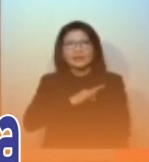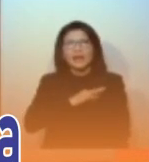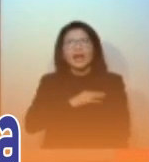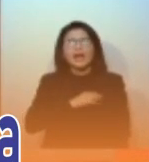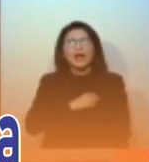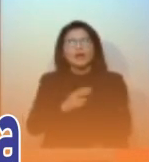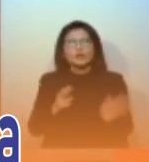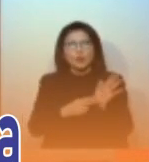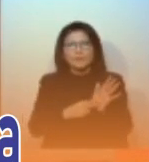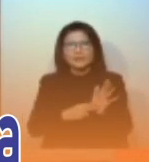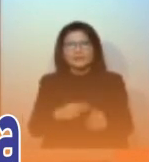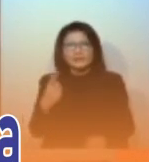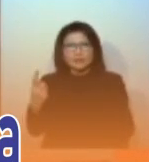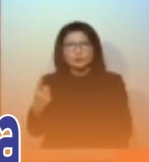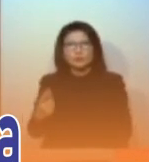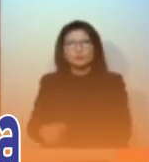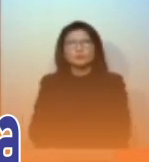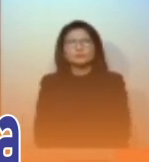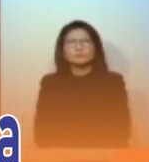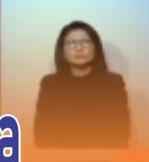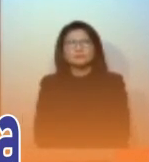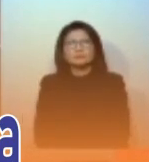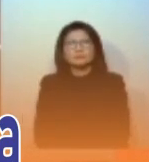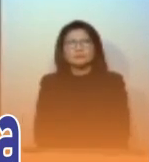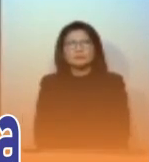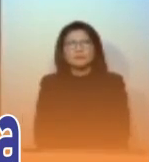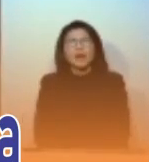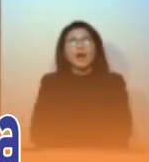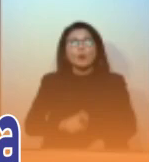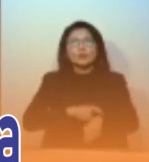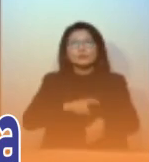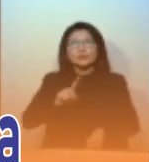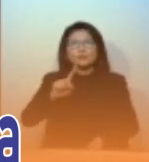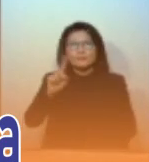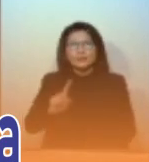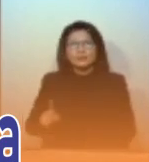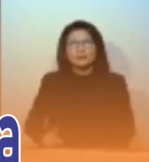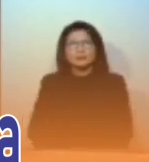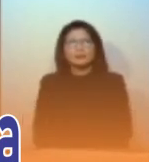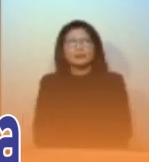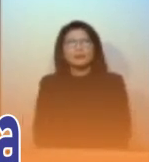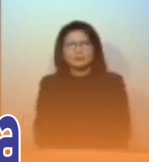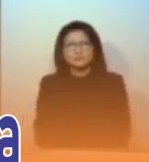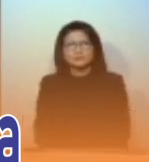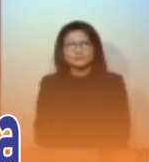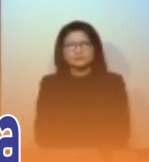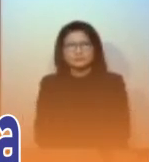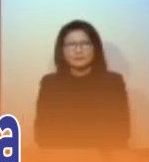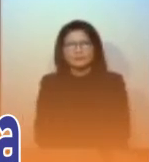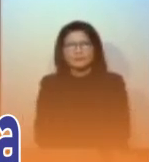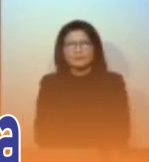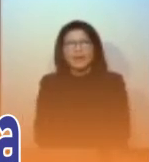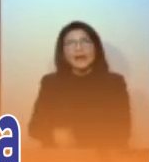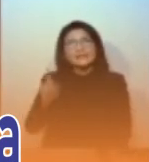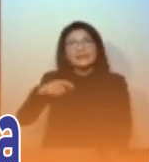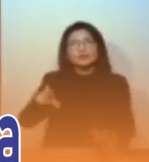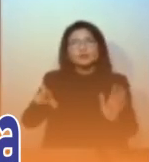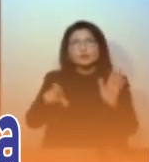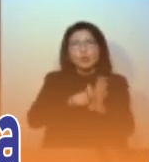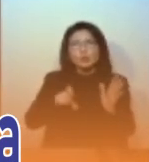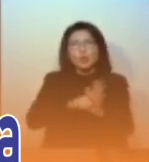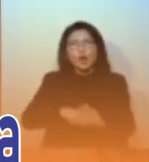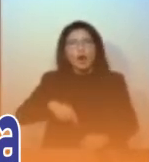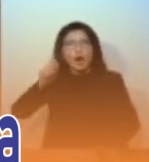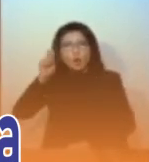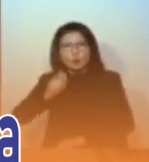untuk menanggapi tanggapan dari calon presiden nomor urut 3. Waktunya 1 menit dari sekarang. Inilah salah satu contoh produk hukum